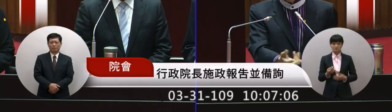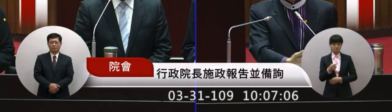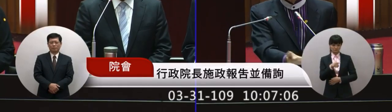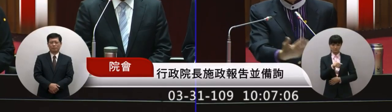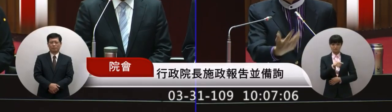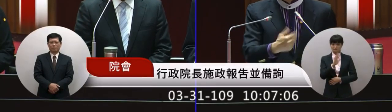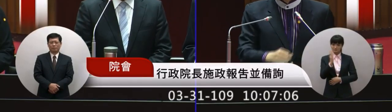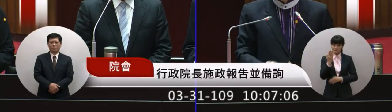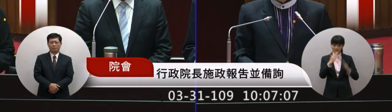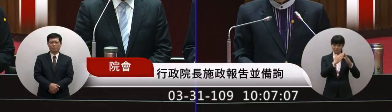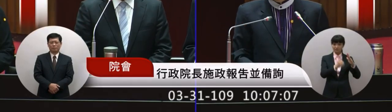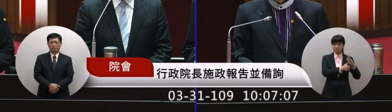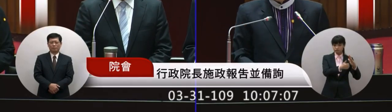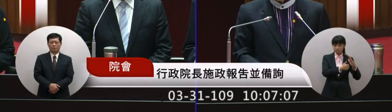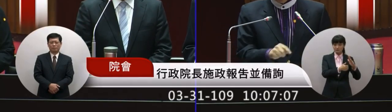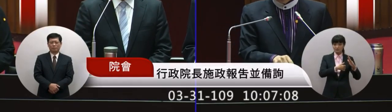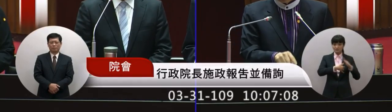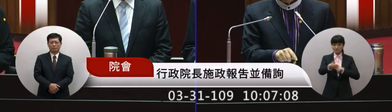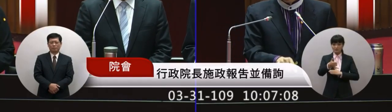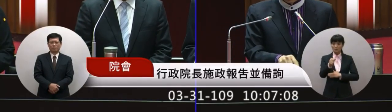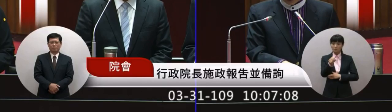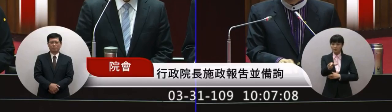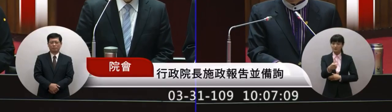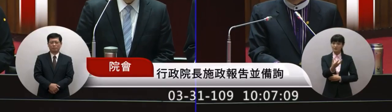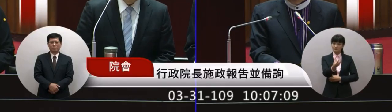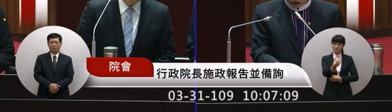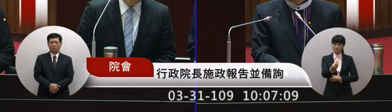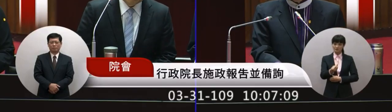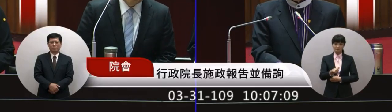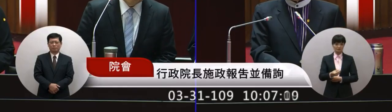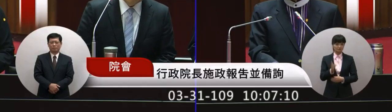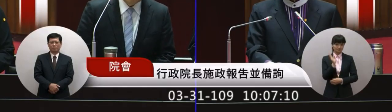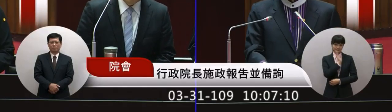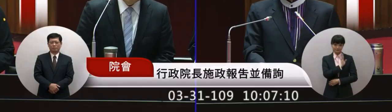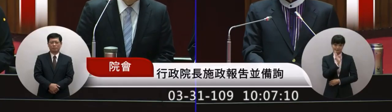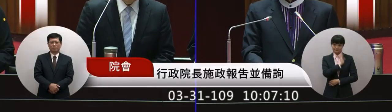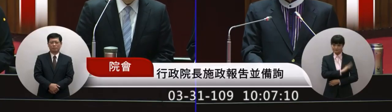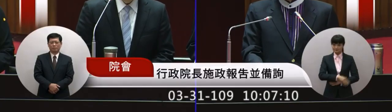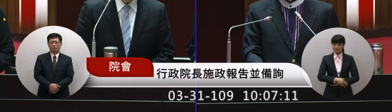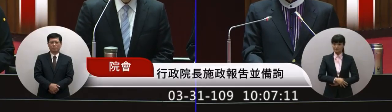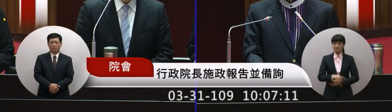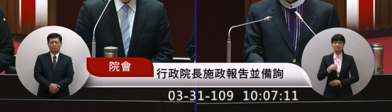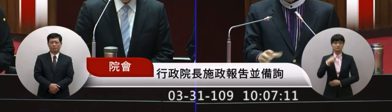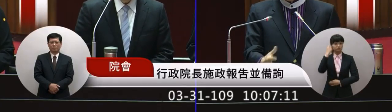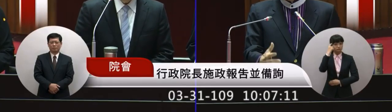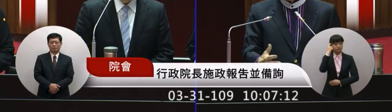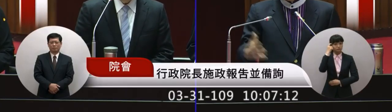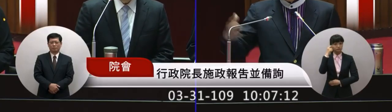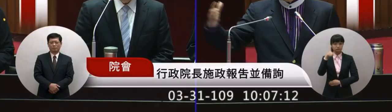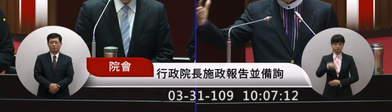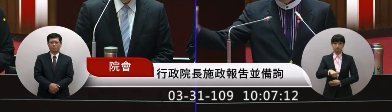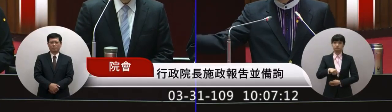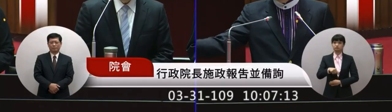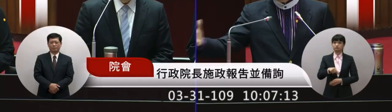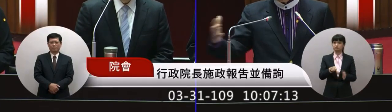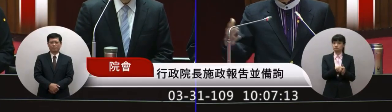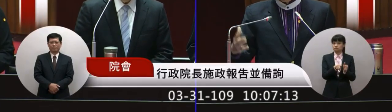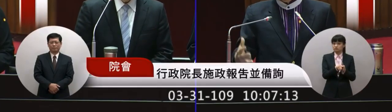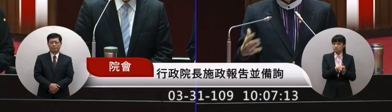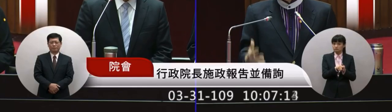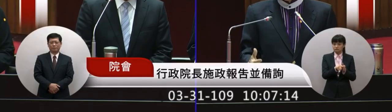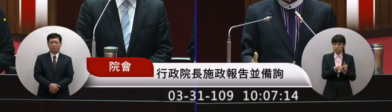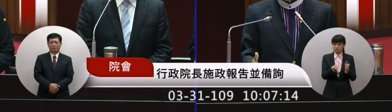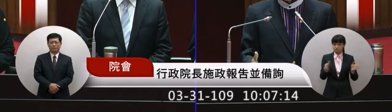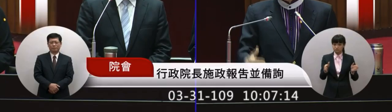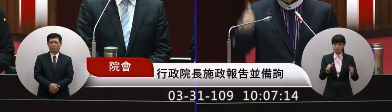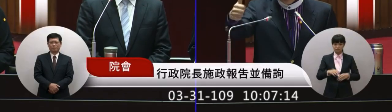比例处的无被消费啊，所以我认为这个时候。我们行